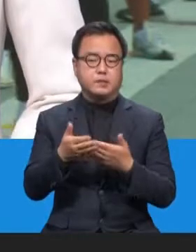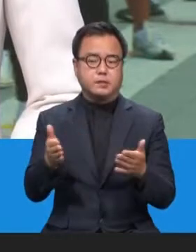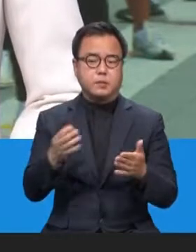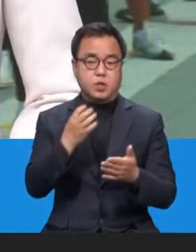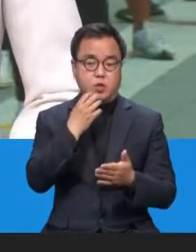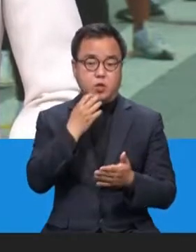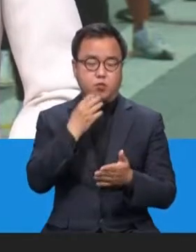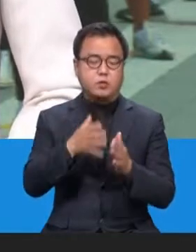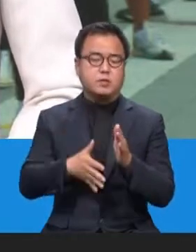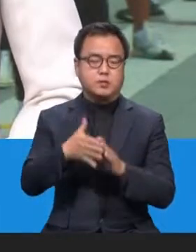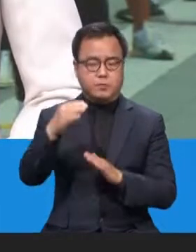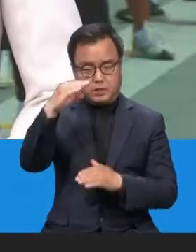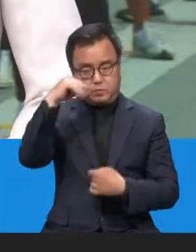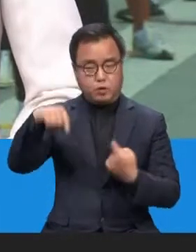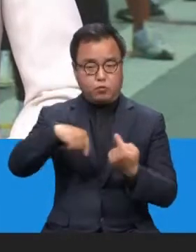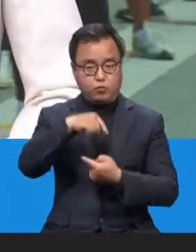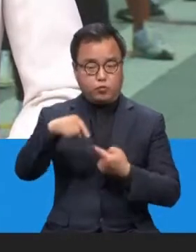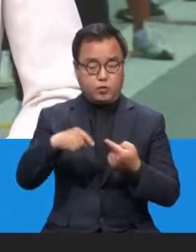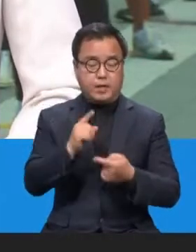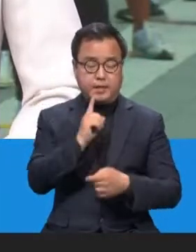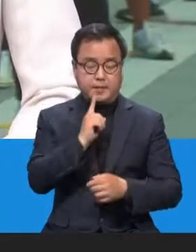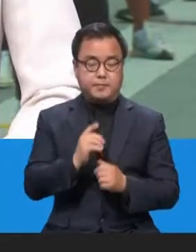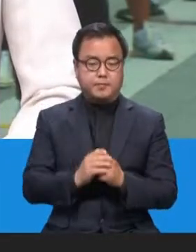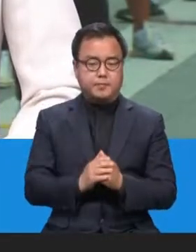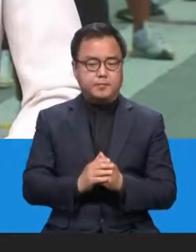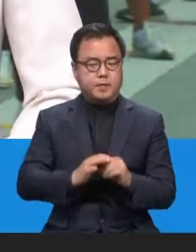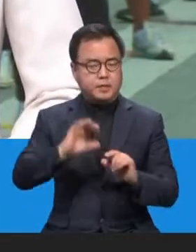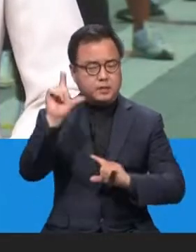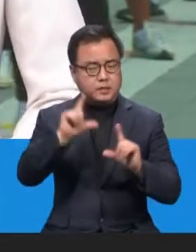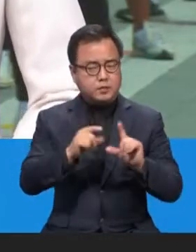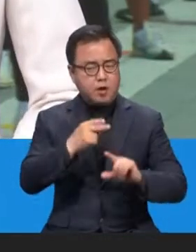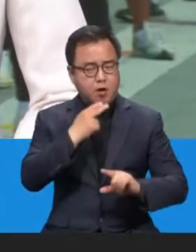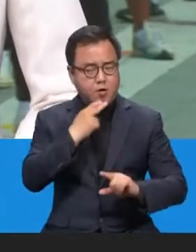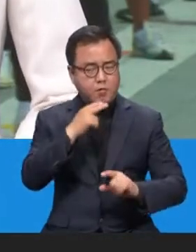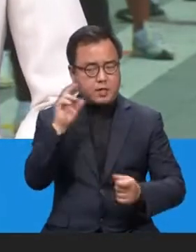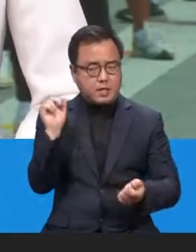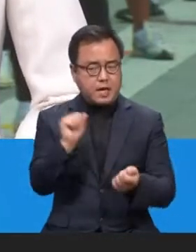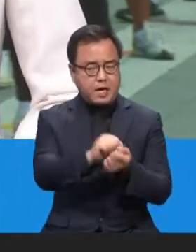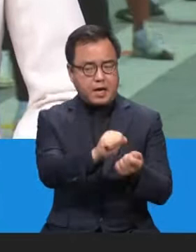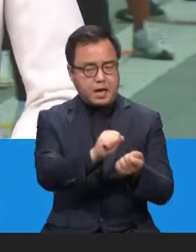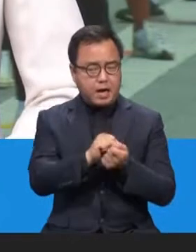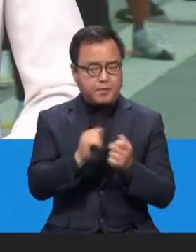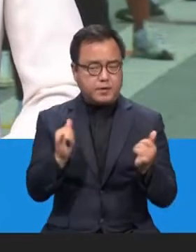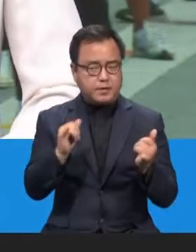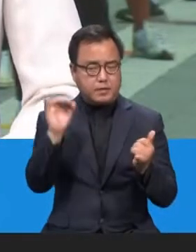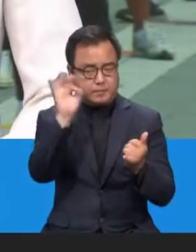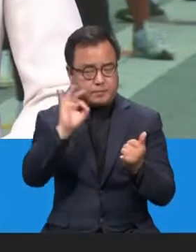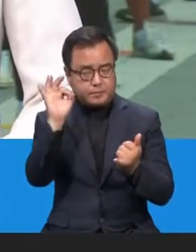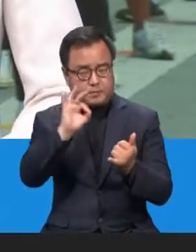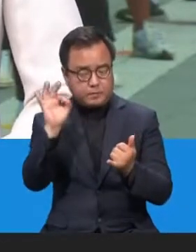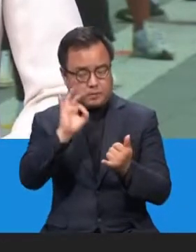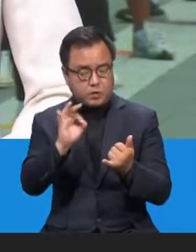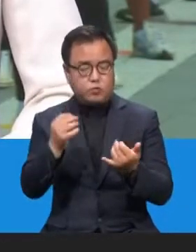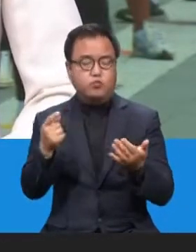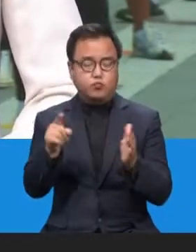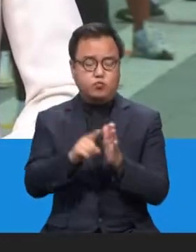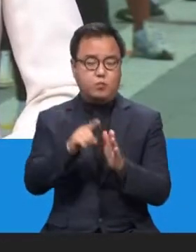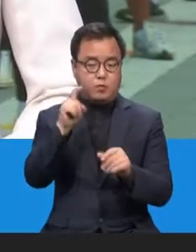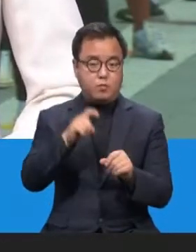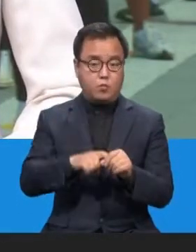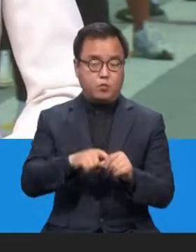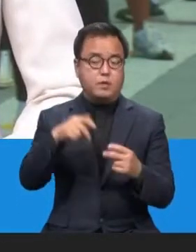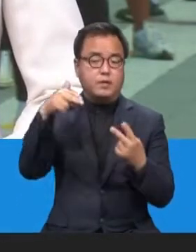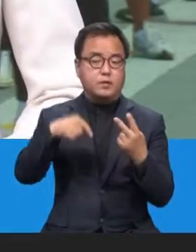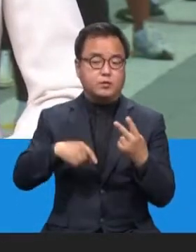네, 무증상 감염자를 미리 발견해 차단하기 위해서인데 앞으로 2주 동안 운영을 해보고 검사 지역을 확대해